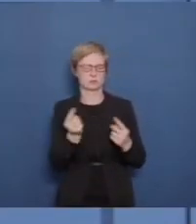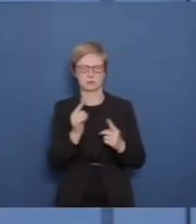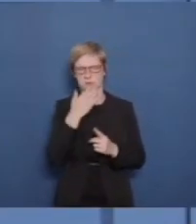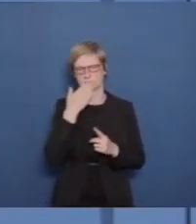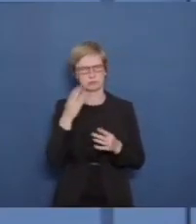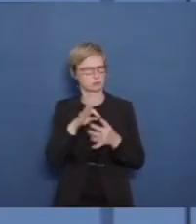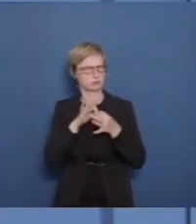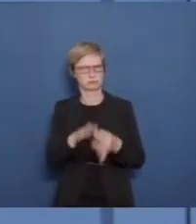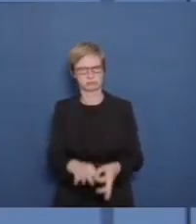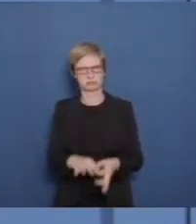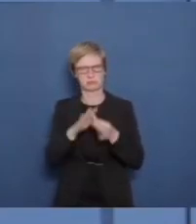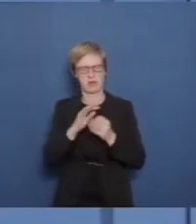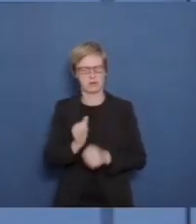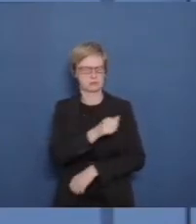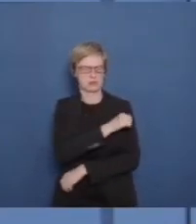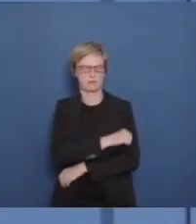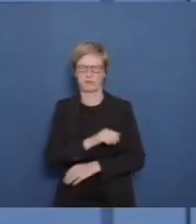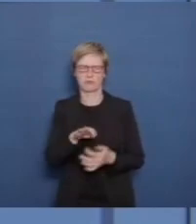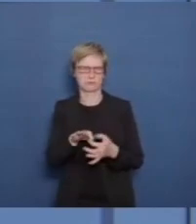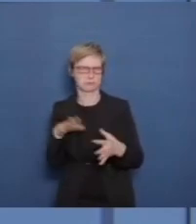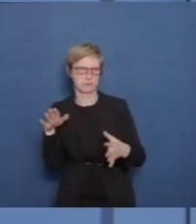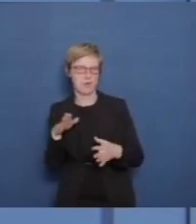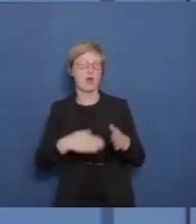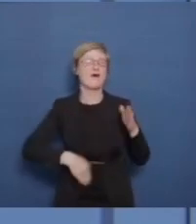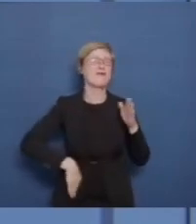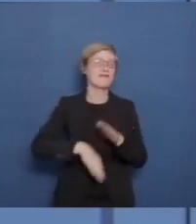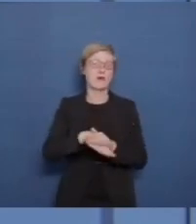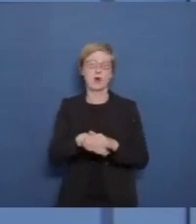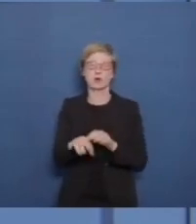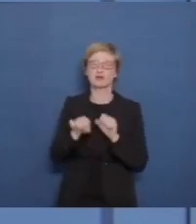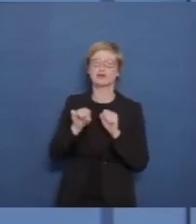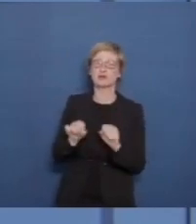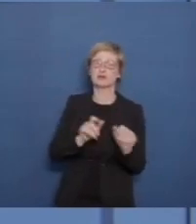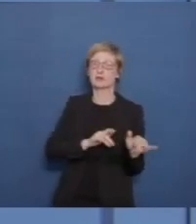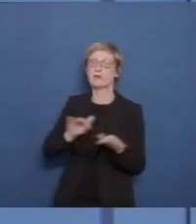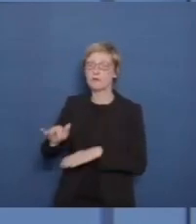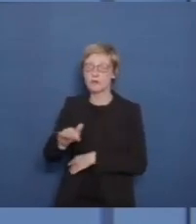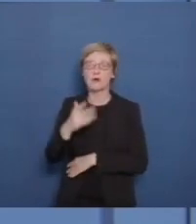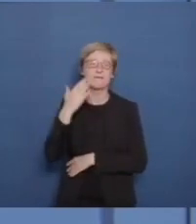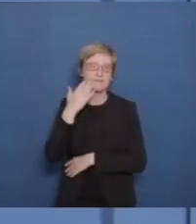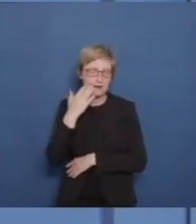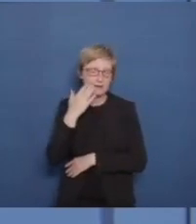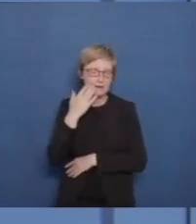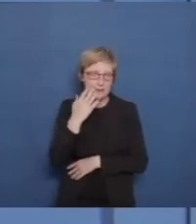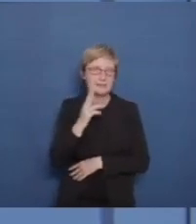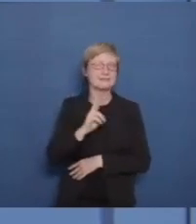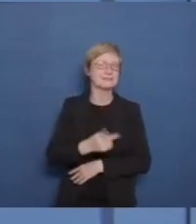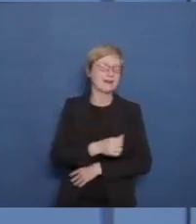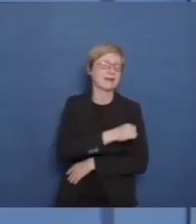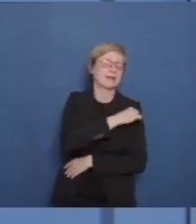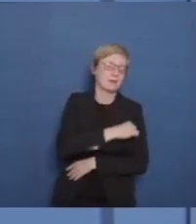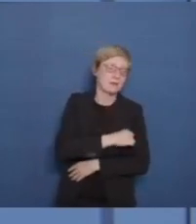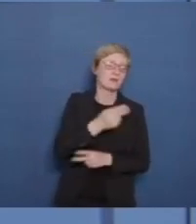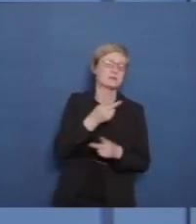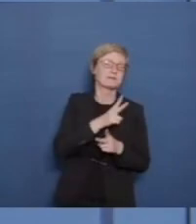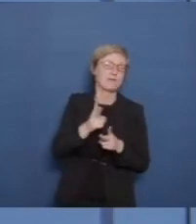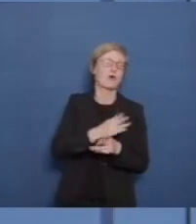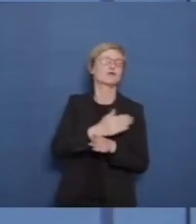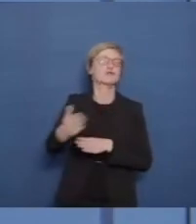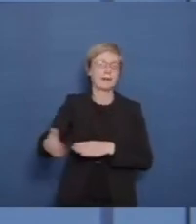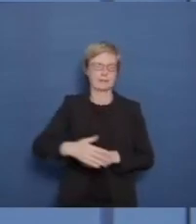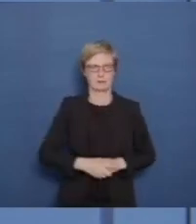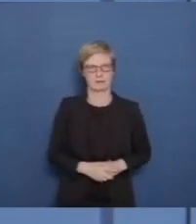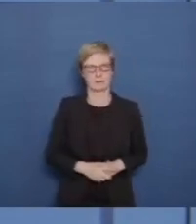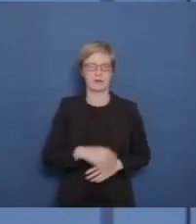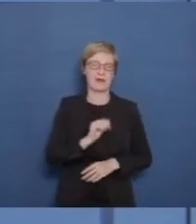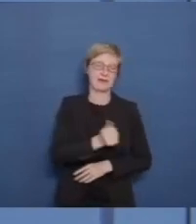die vollständige Schutzwirkung wirklich erst nach der zweiten Impfung stattfindet, und zwar 2 Wochen nach der zweiten Impfung und